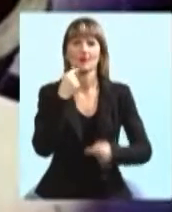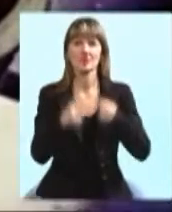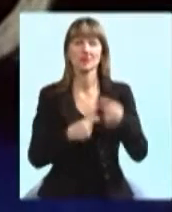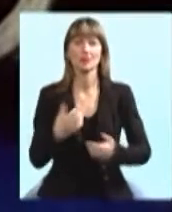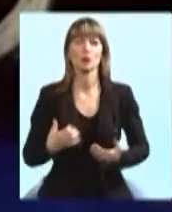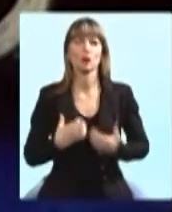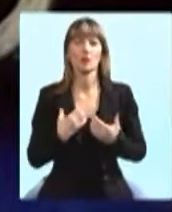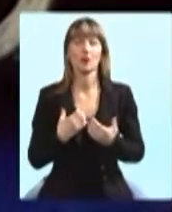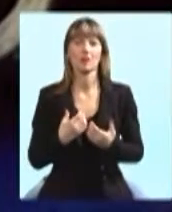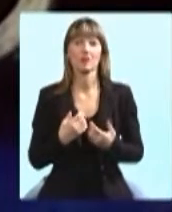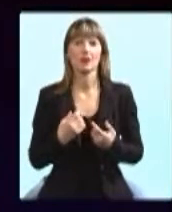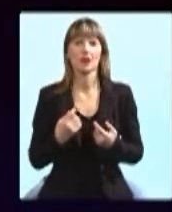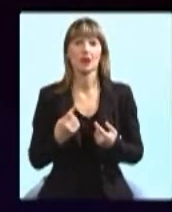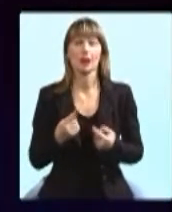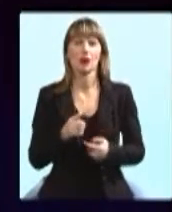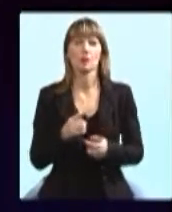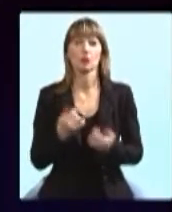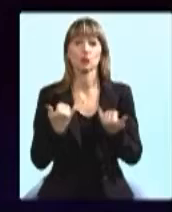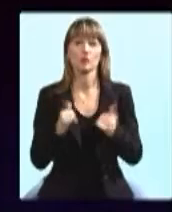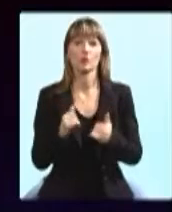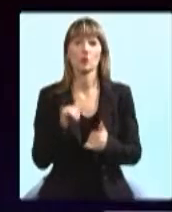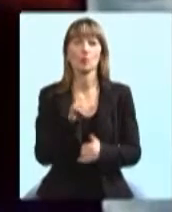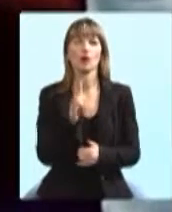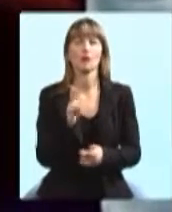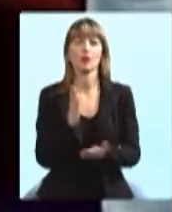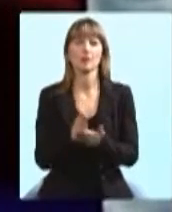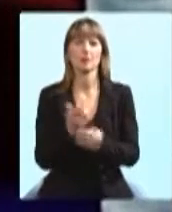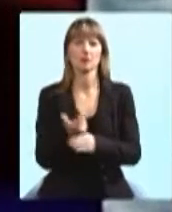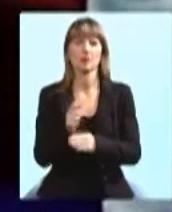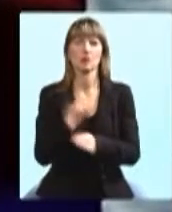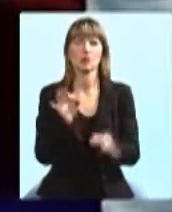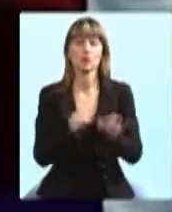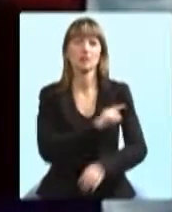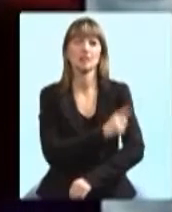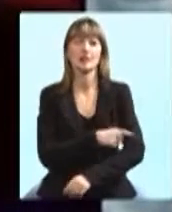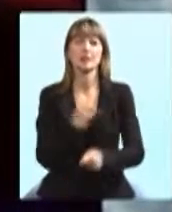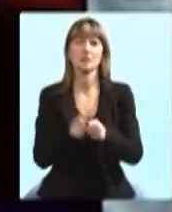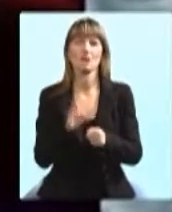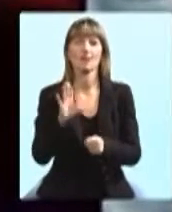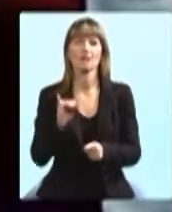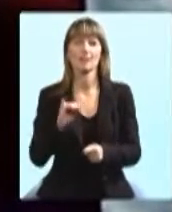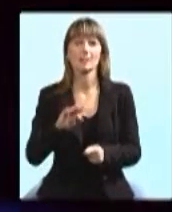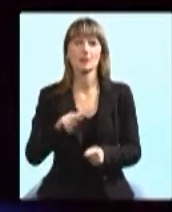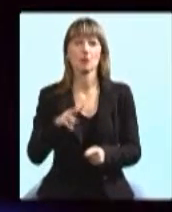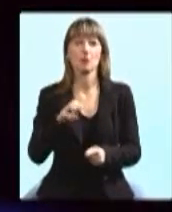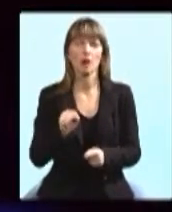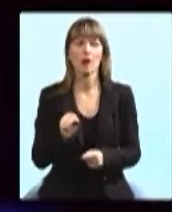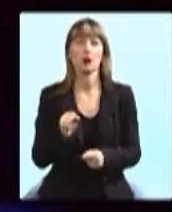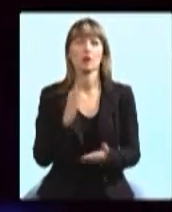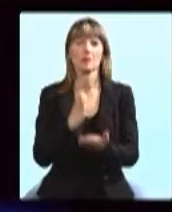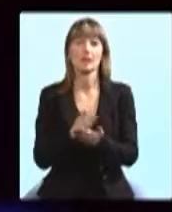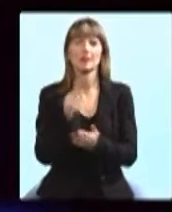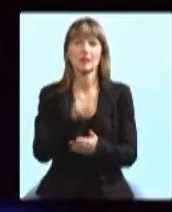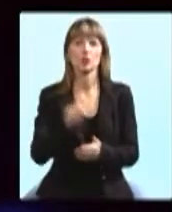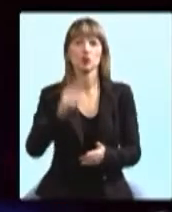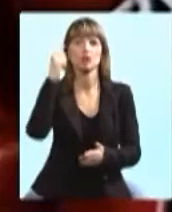лякали незвідані надприродні сили. Хоча, якщо розібратись, слово «відьма» означає «та, що відає, знає». Тобто це